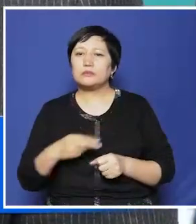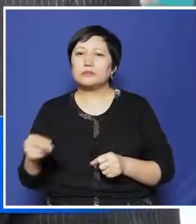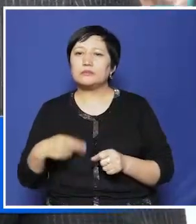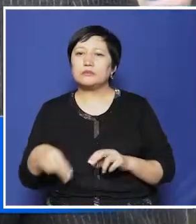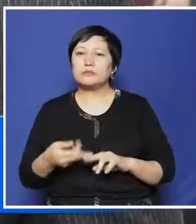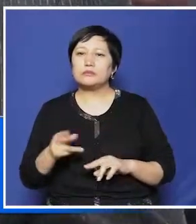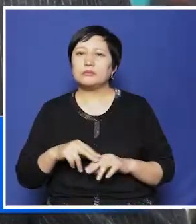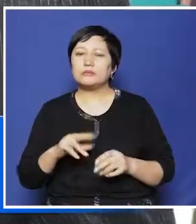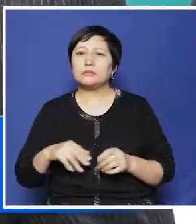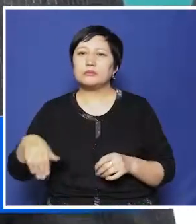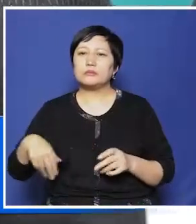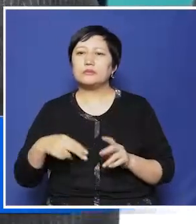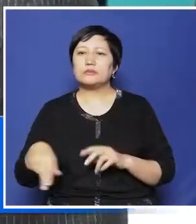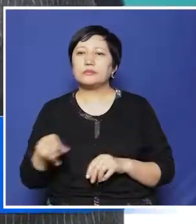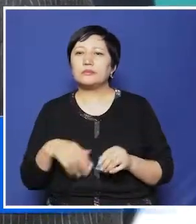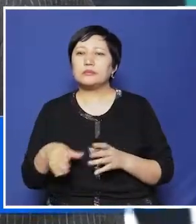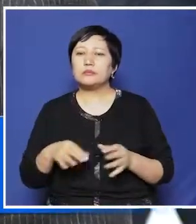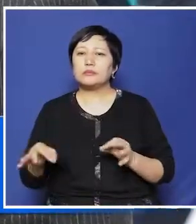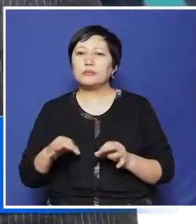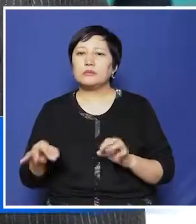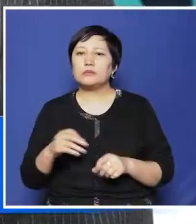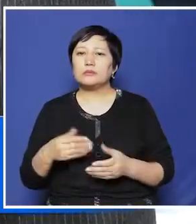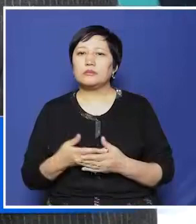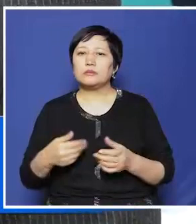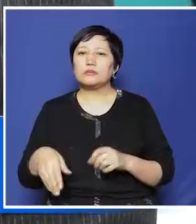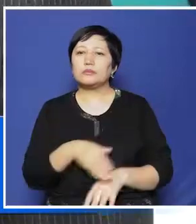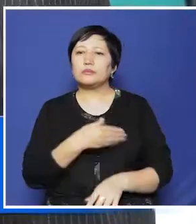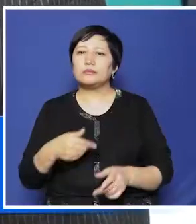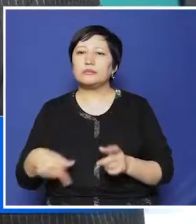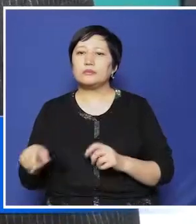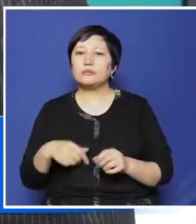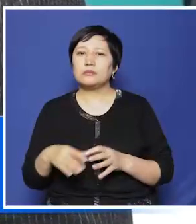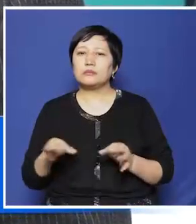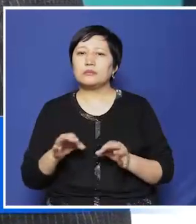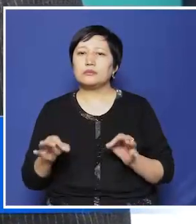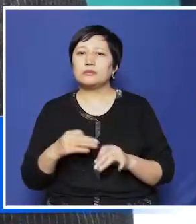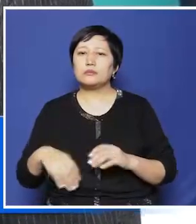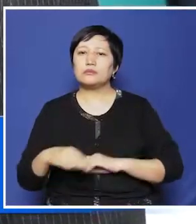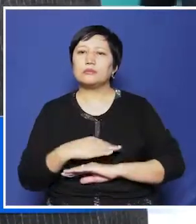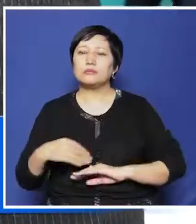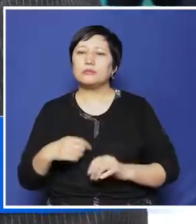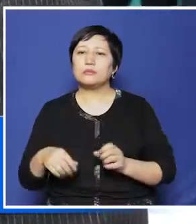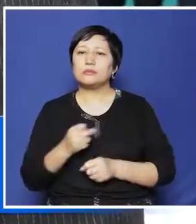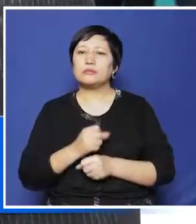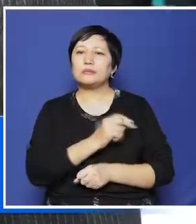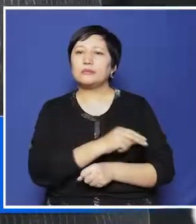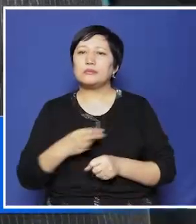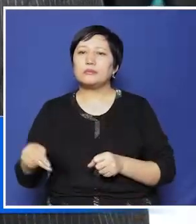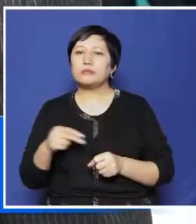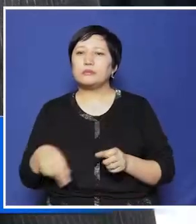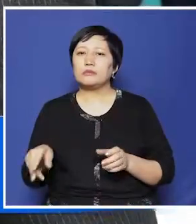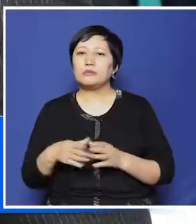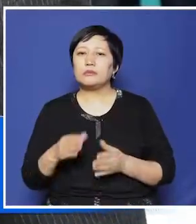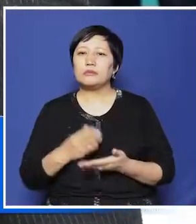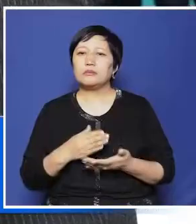енді кеңірек құлаштап істеуге, қолымыз ұзағынан жетуге, былайша айтқанда халыққа қызмет етуге